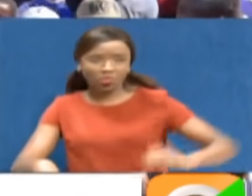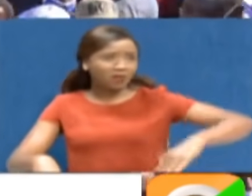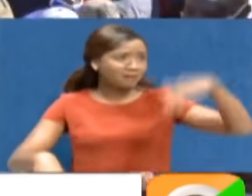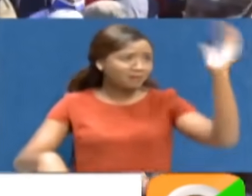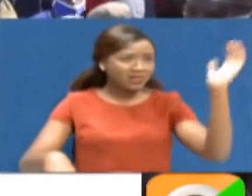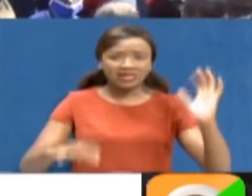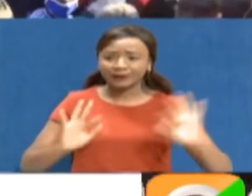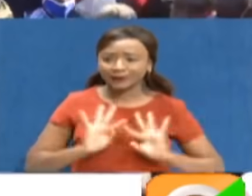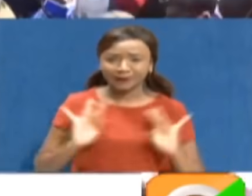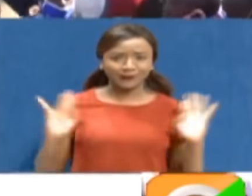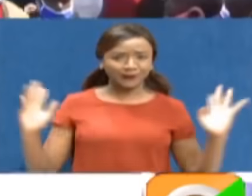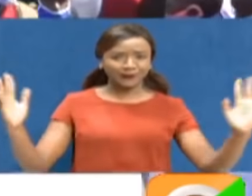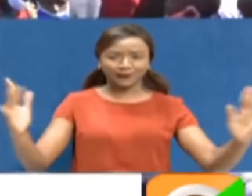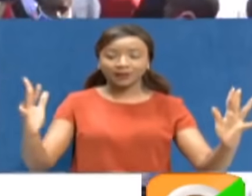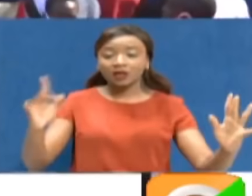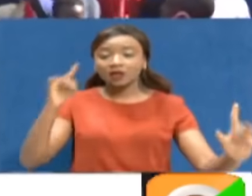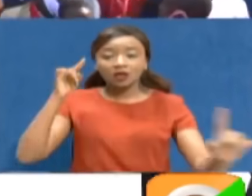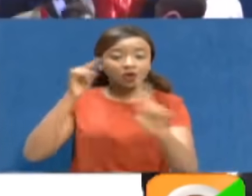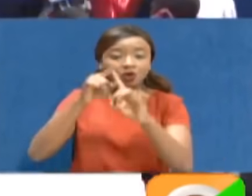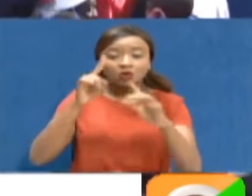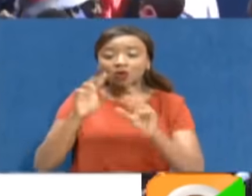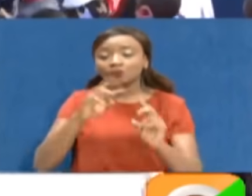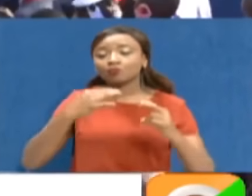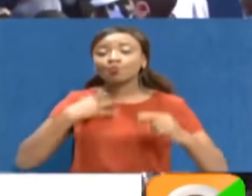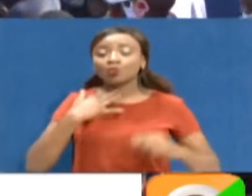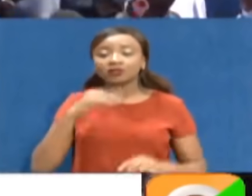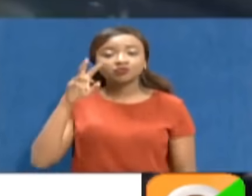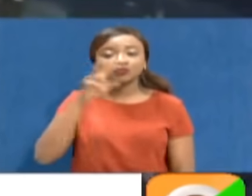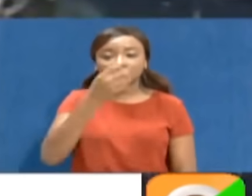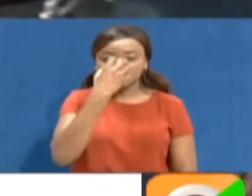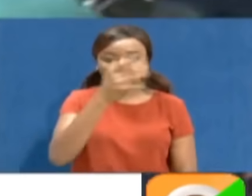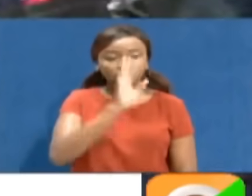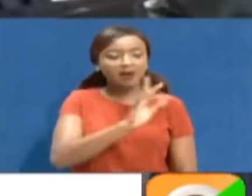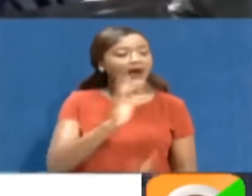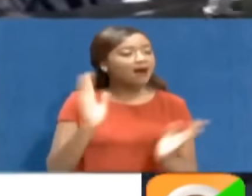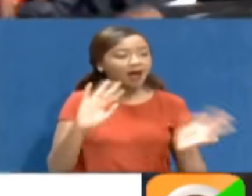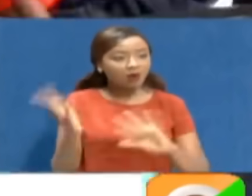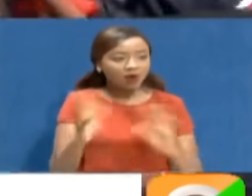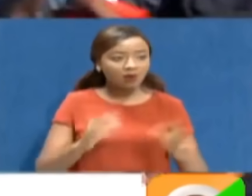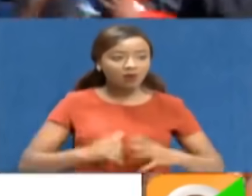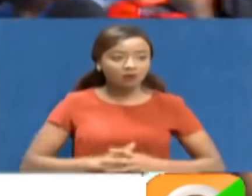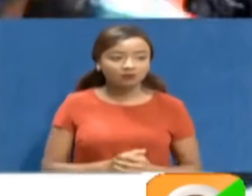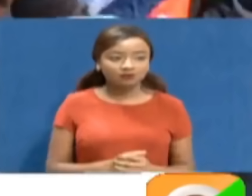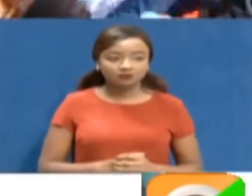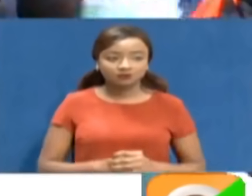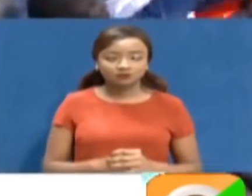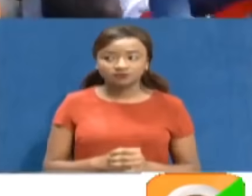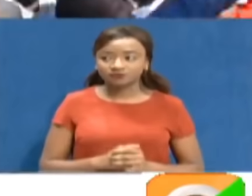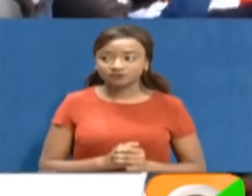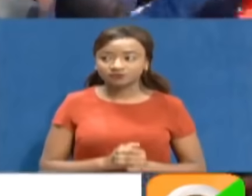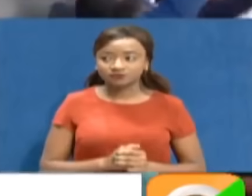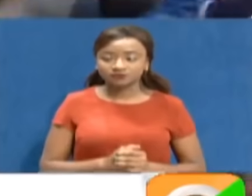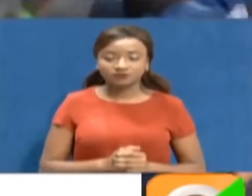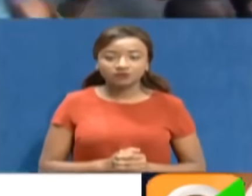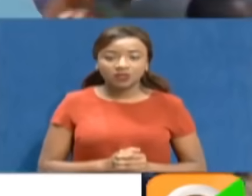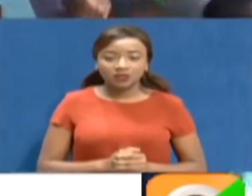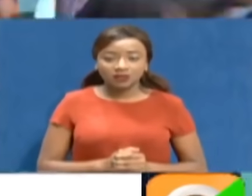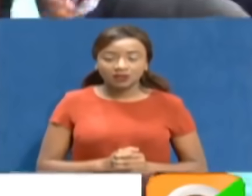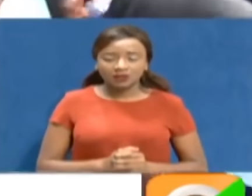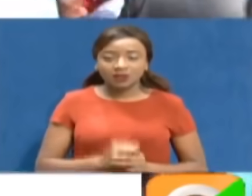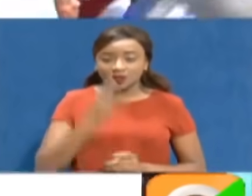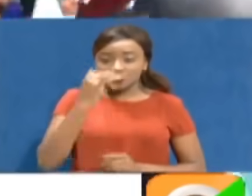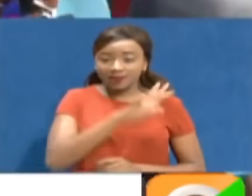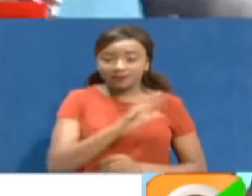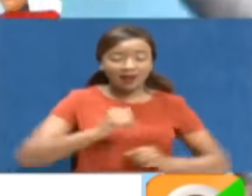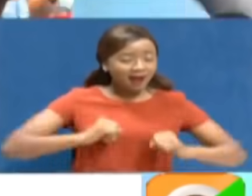wadogo, wamezunguka msafara huu wa naibu rais William Ruto, pengine kwa furaha ya kutembelewa na mgeni wa